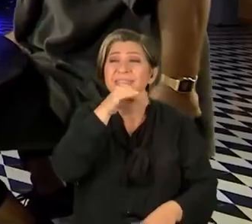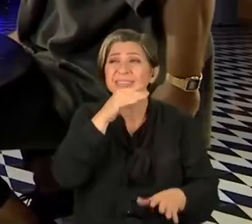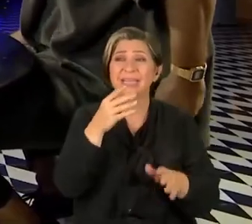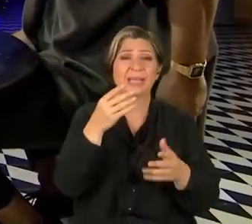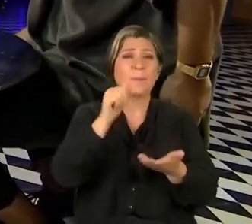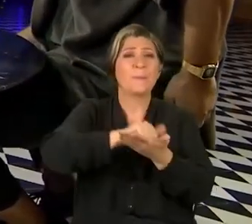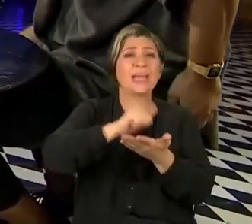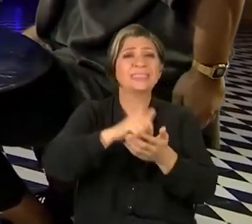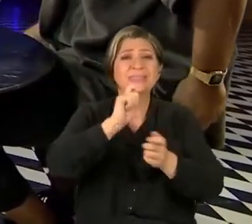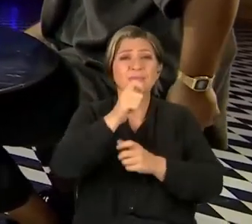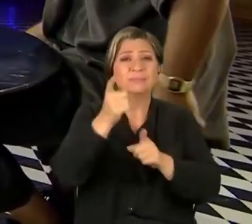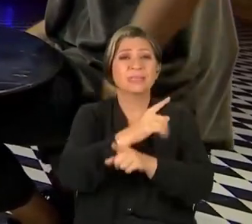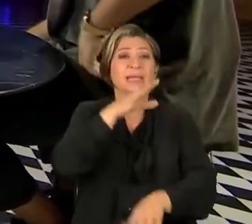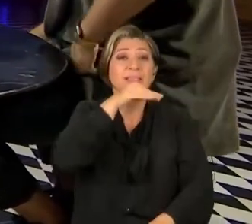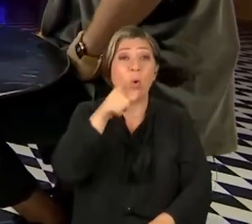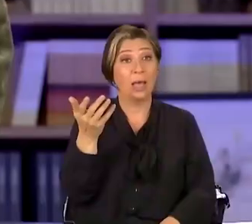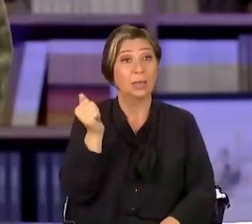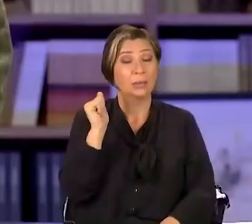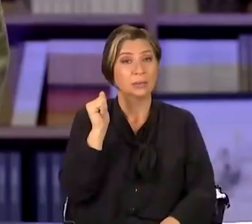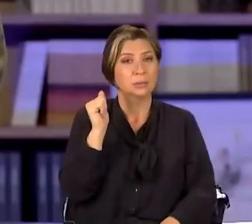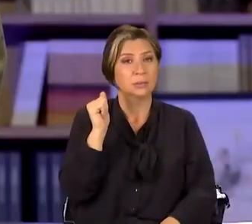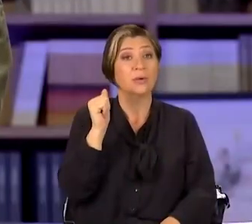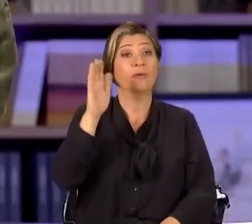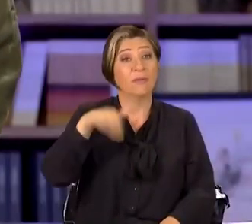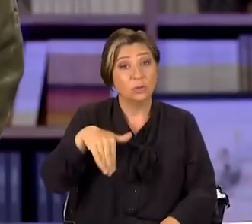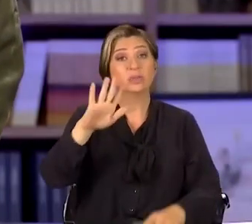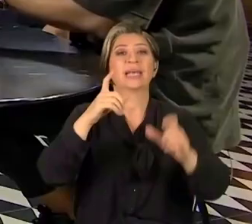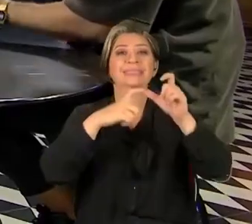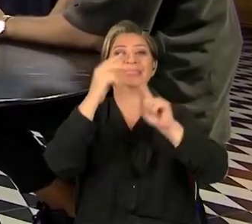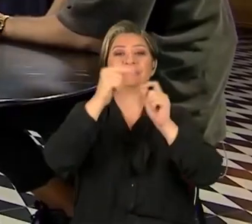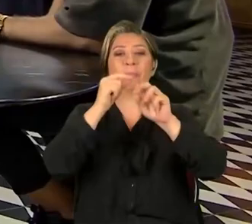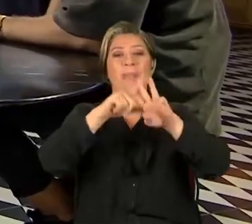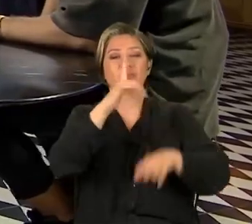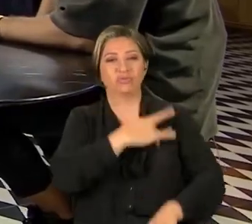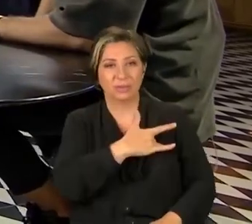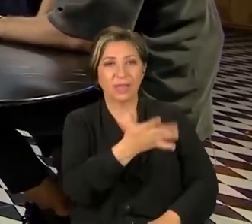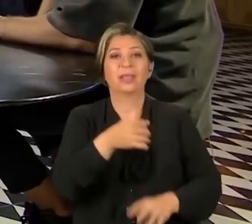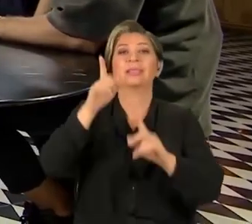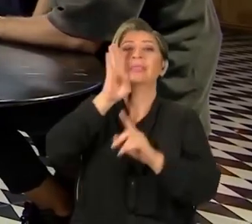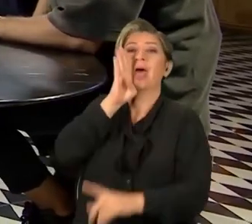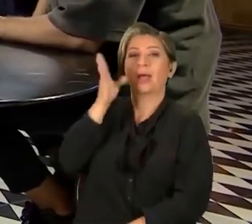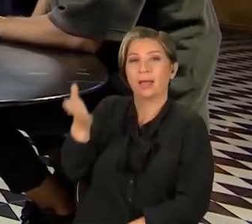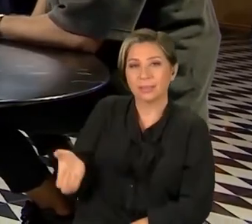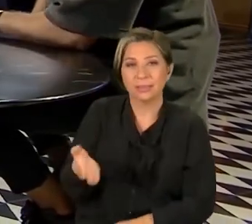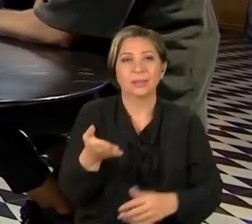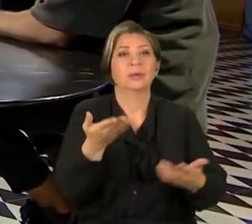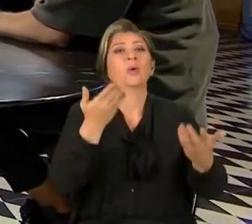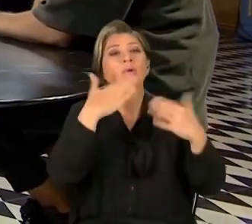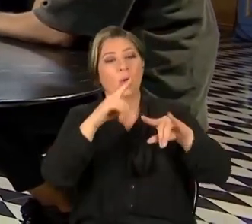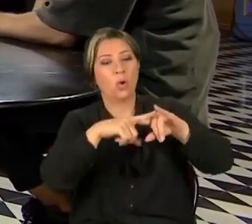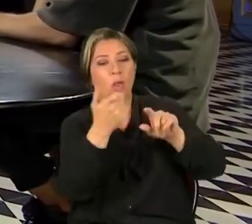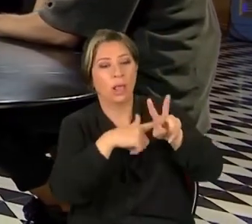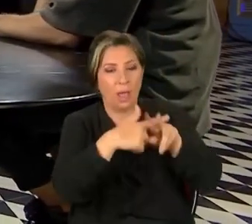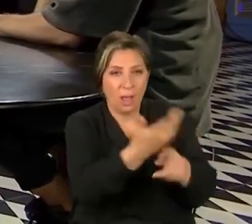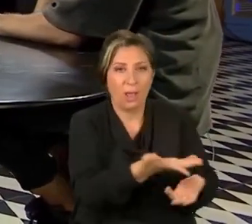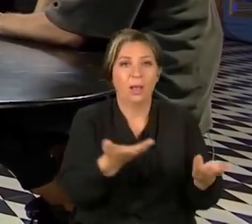zamanda yaşlı onlar için hala onlar için hala Varsa yoksa Sibel Can Varsa yoksa Tarkan Varsa yoksa Hülya